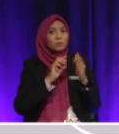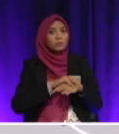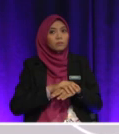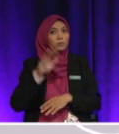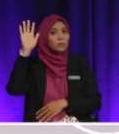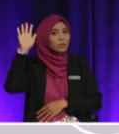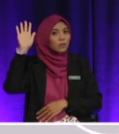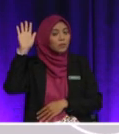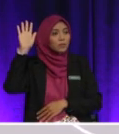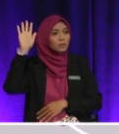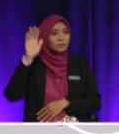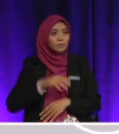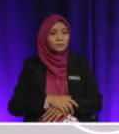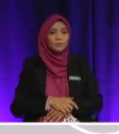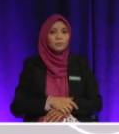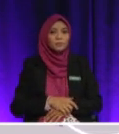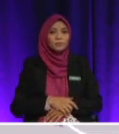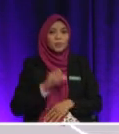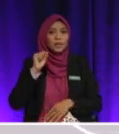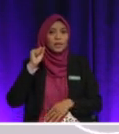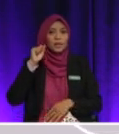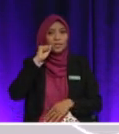tangan dan Tekan microphone